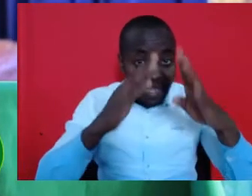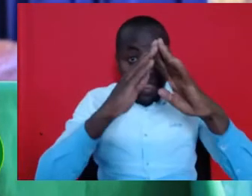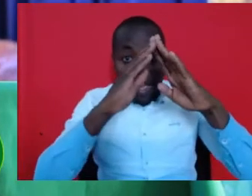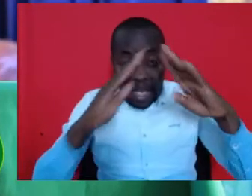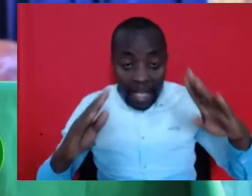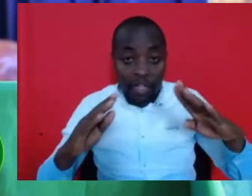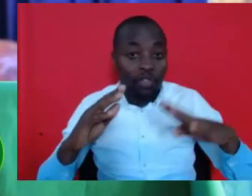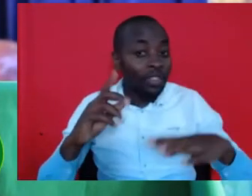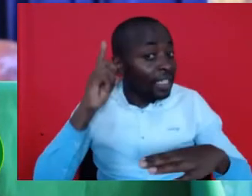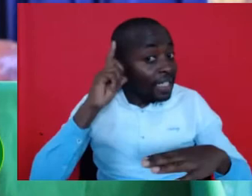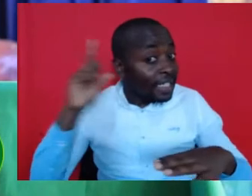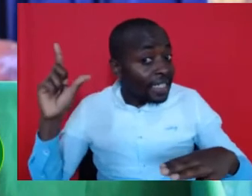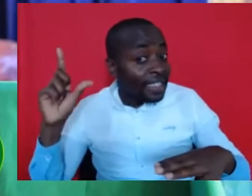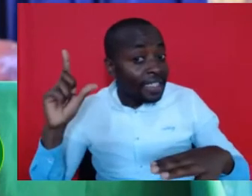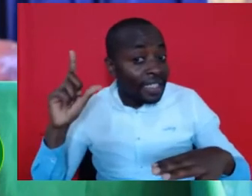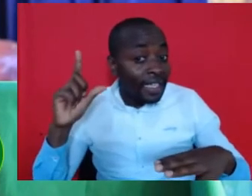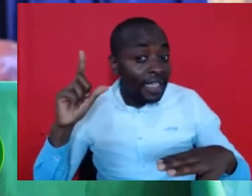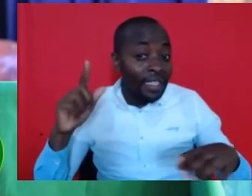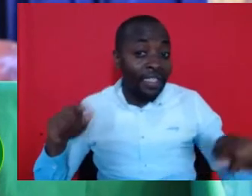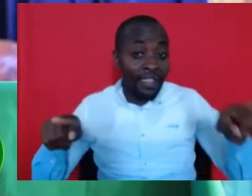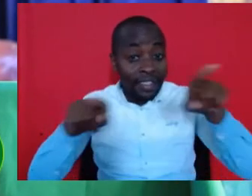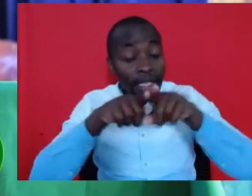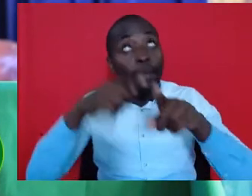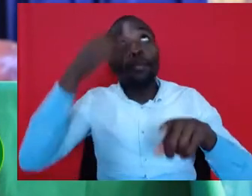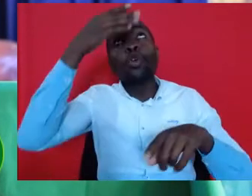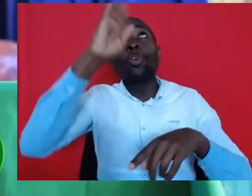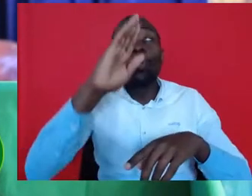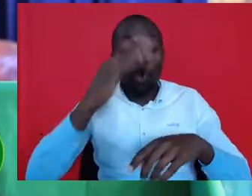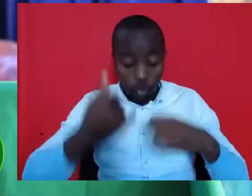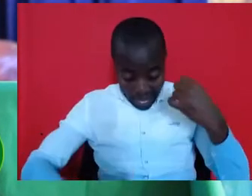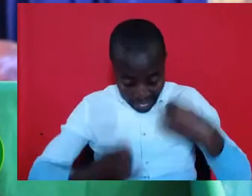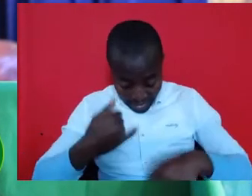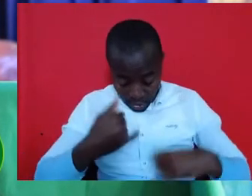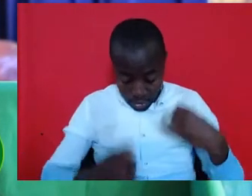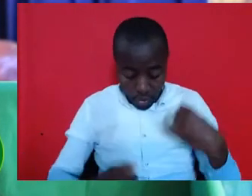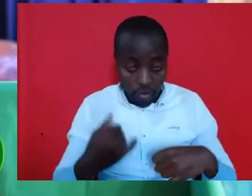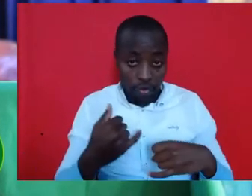Sikiza hapa, nami nitaifurahia.